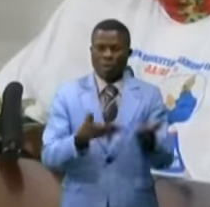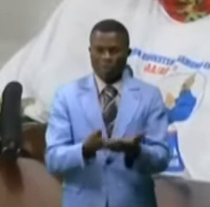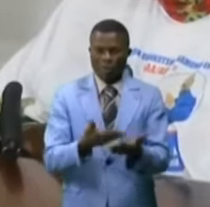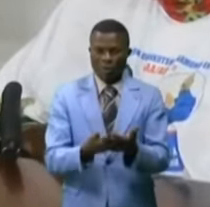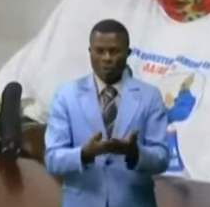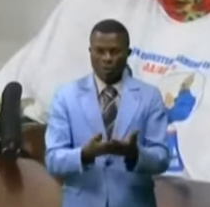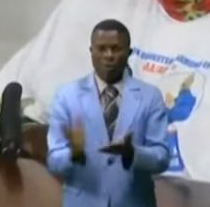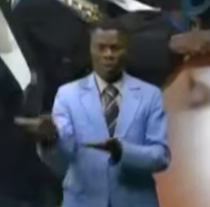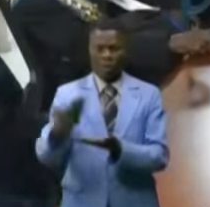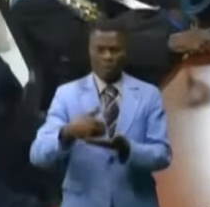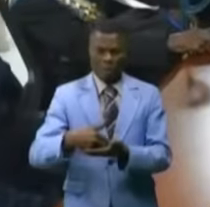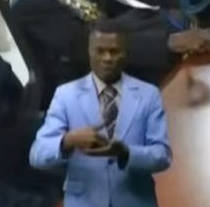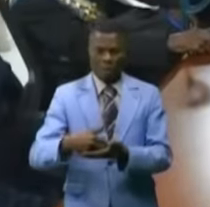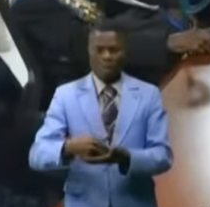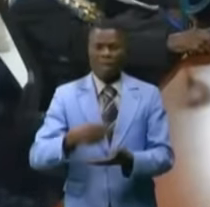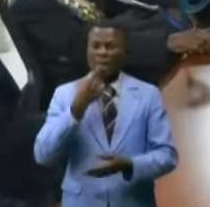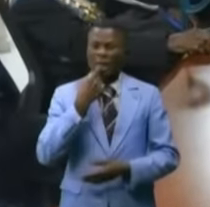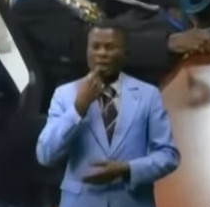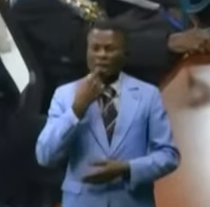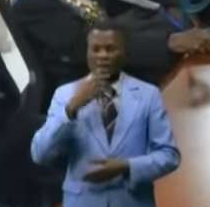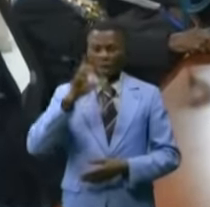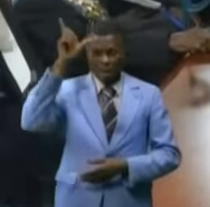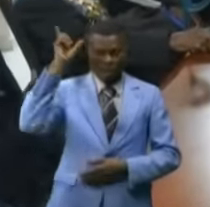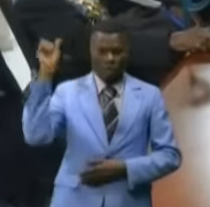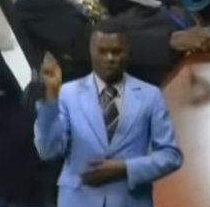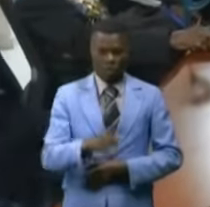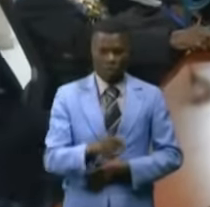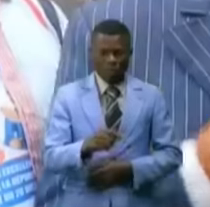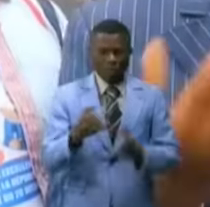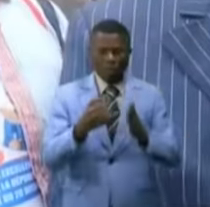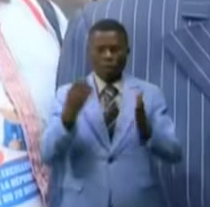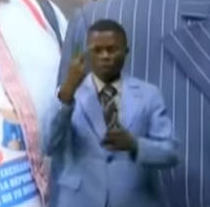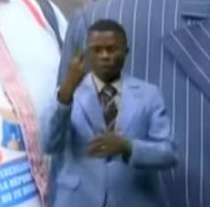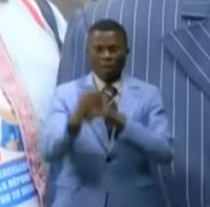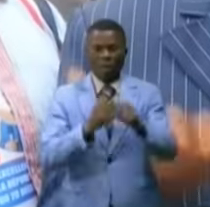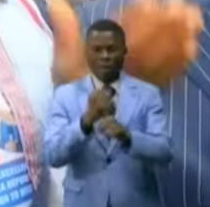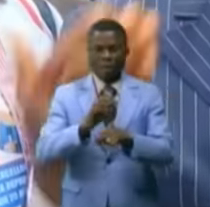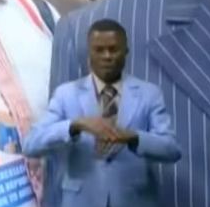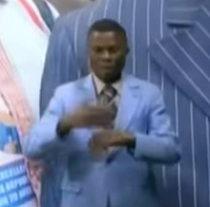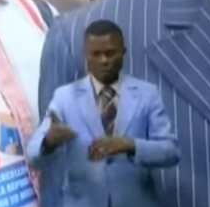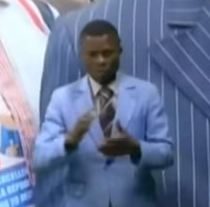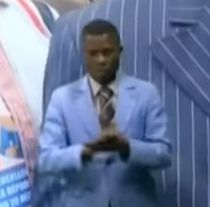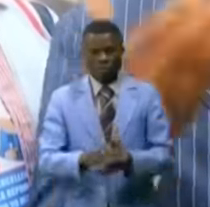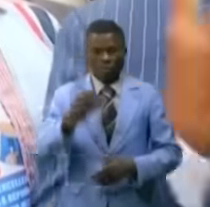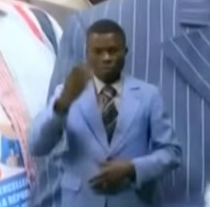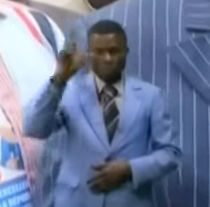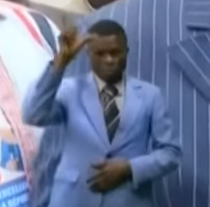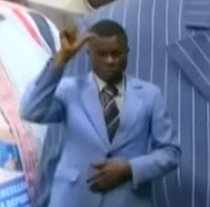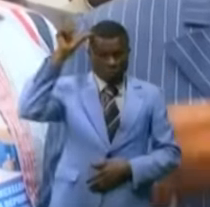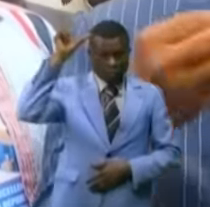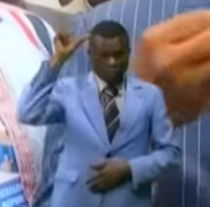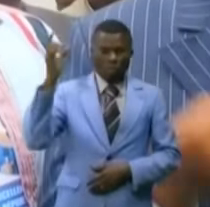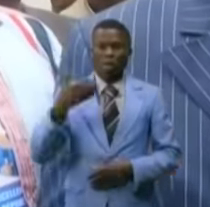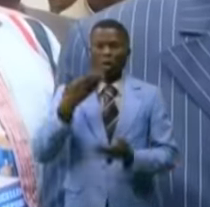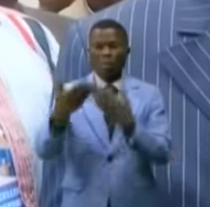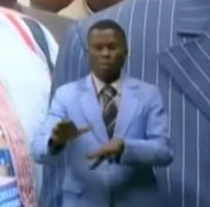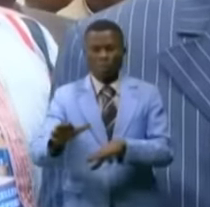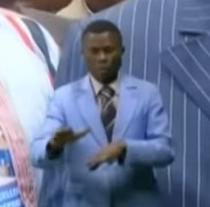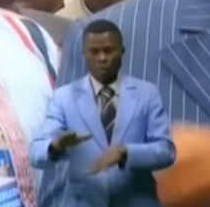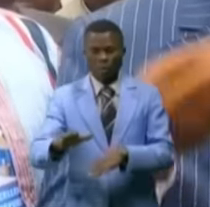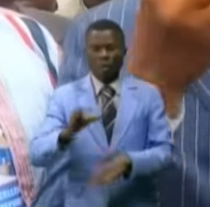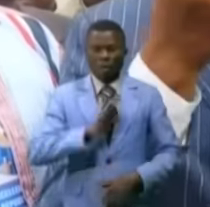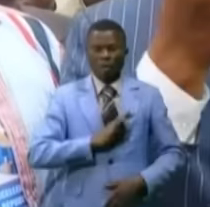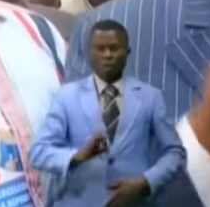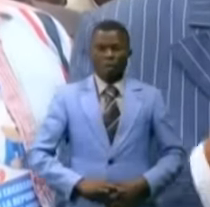les retours des reliques de Patrice Emery Lumumba 62 ans après. Patrice Emery Lumumba était mort et puis Fatih